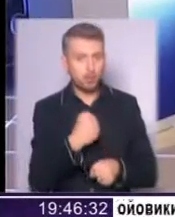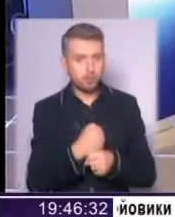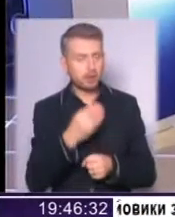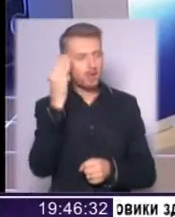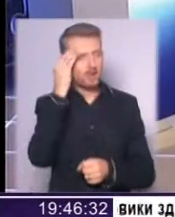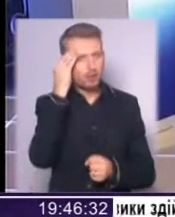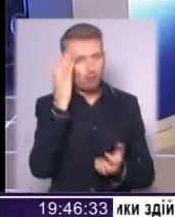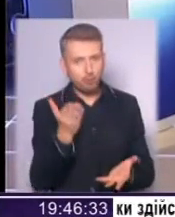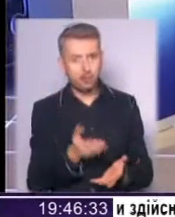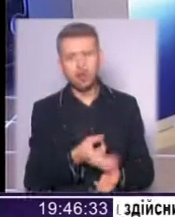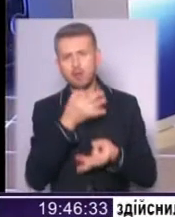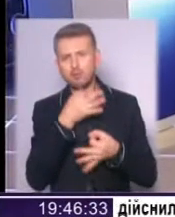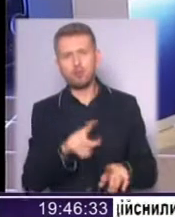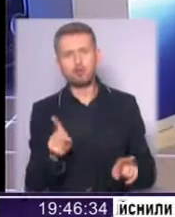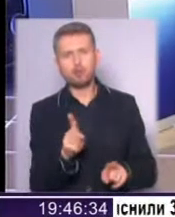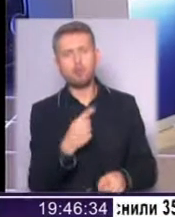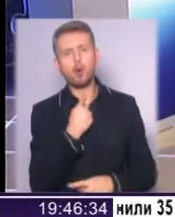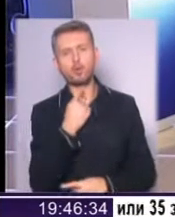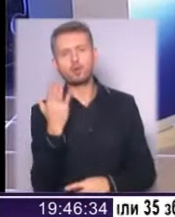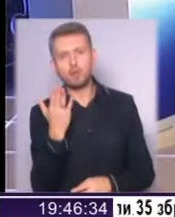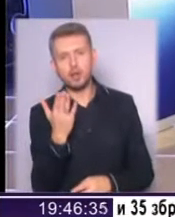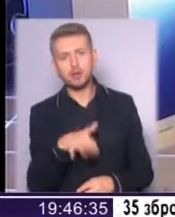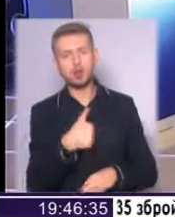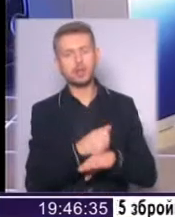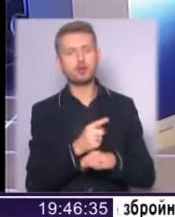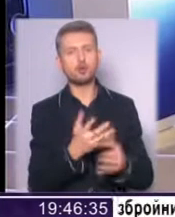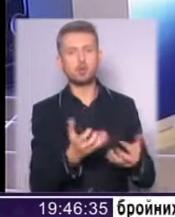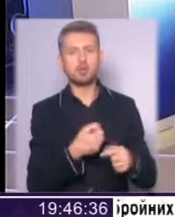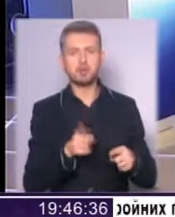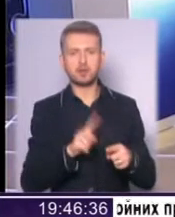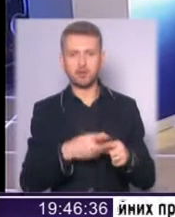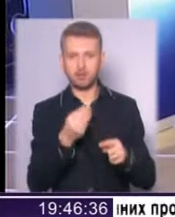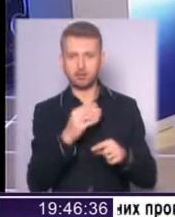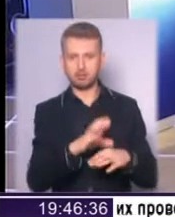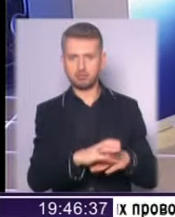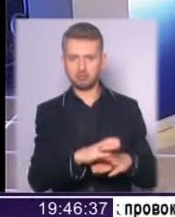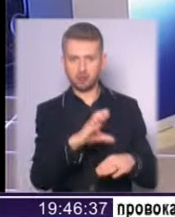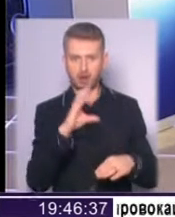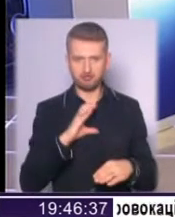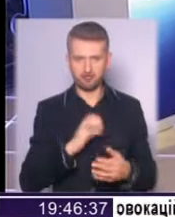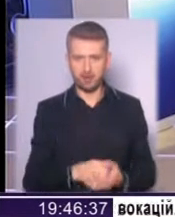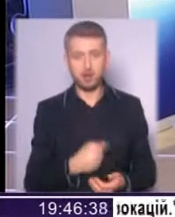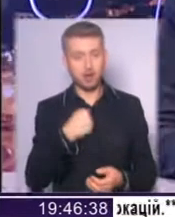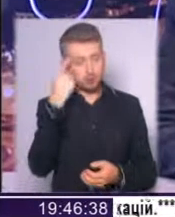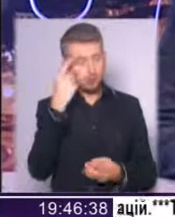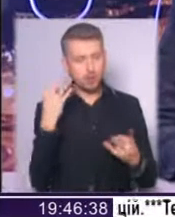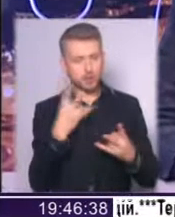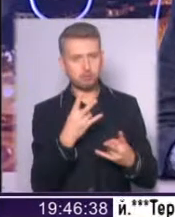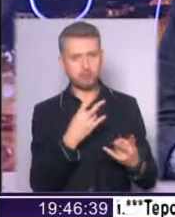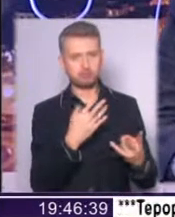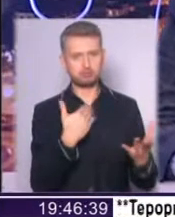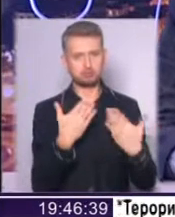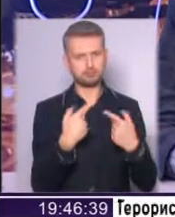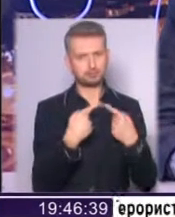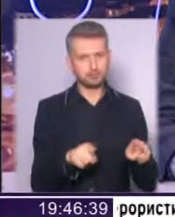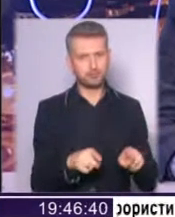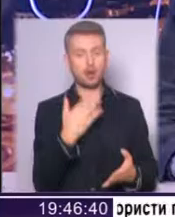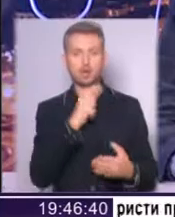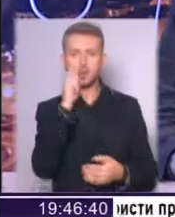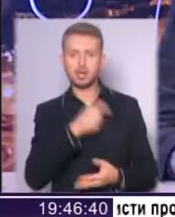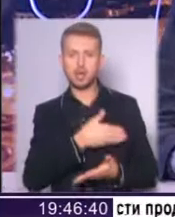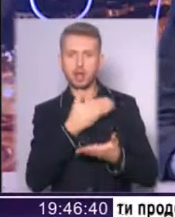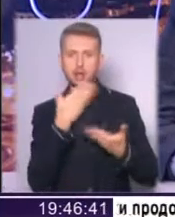що не було його належно, не обговорювали, що, звісно, що голосували практично вночі свідомо, коли не дали можливості нормально обговорити, що